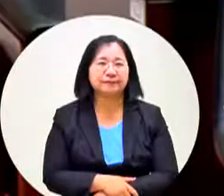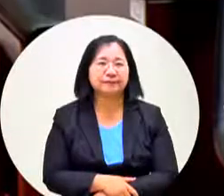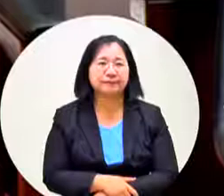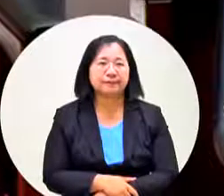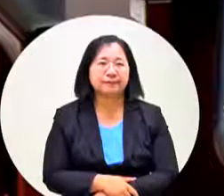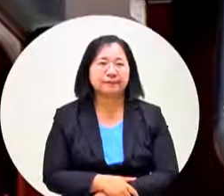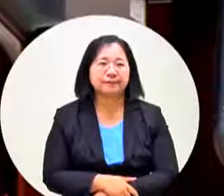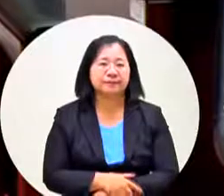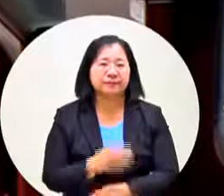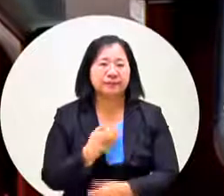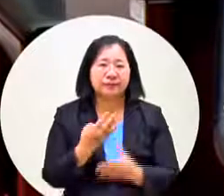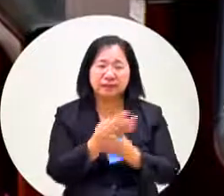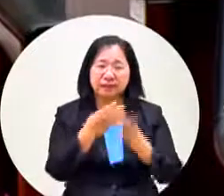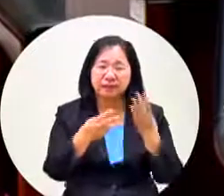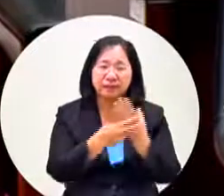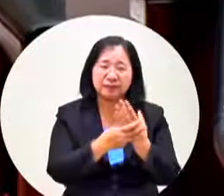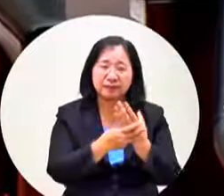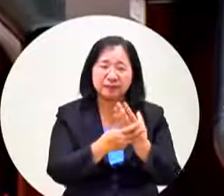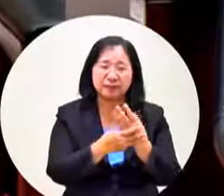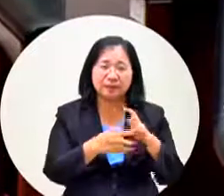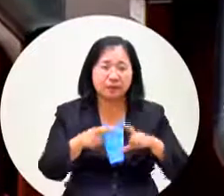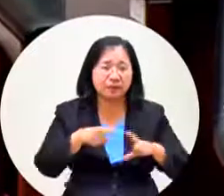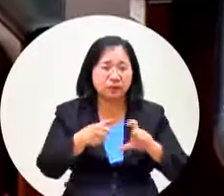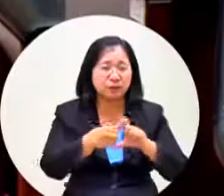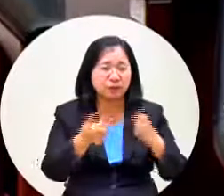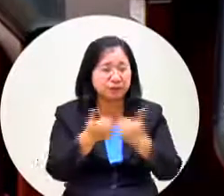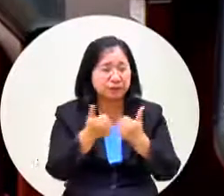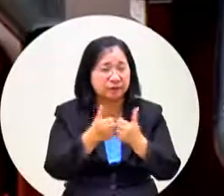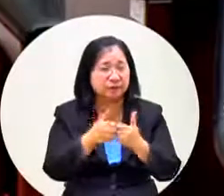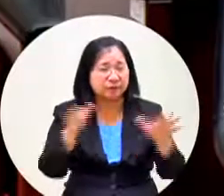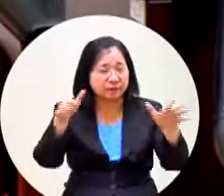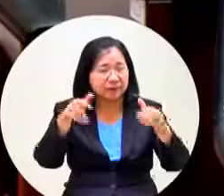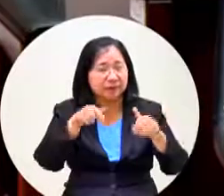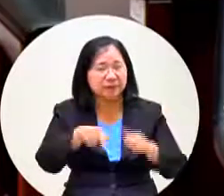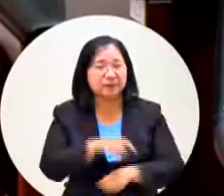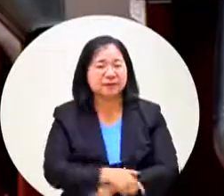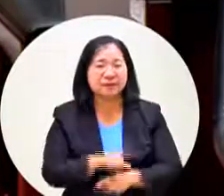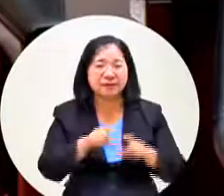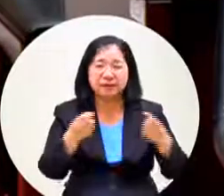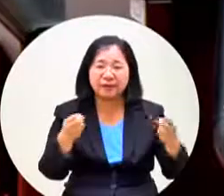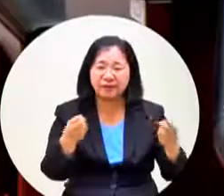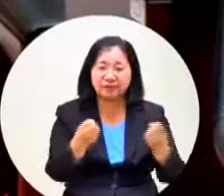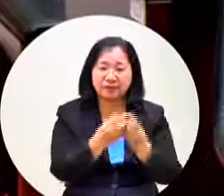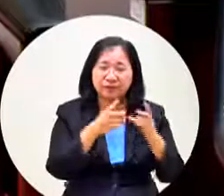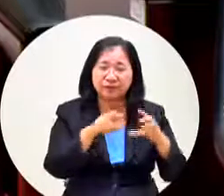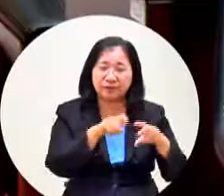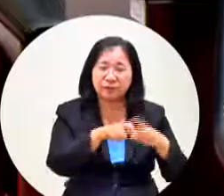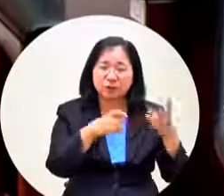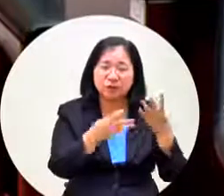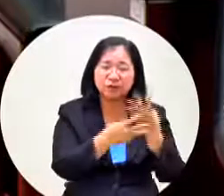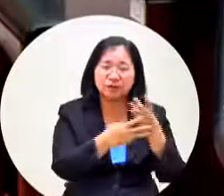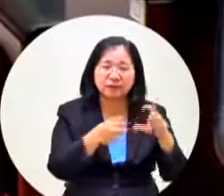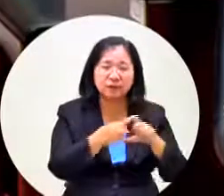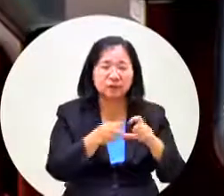了吼。另外，我来请问啊，咱金华市吼，金华市